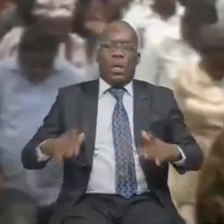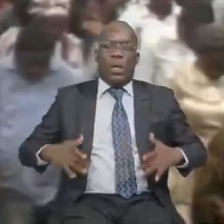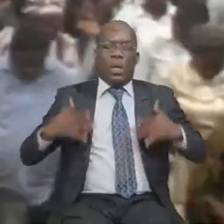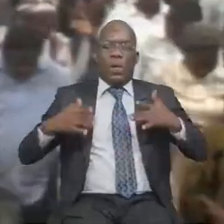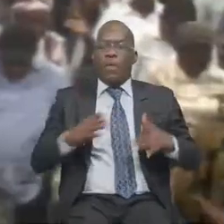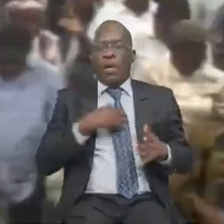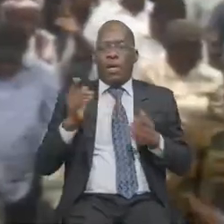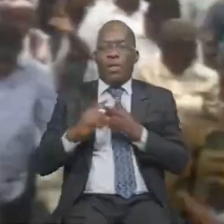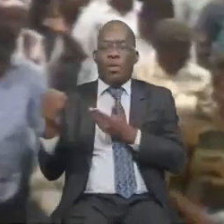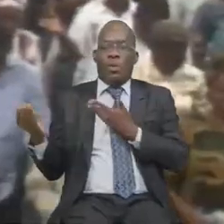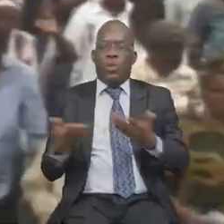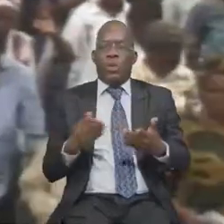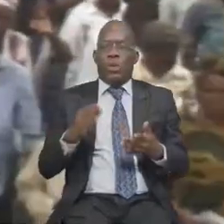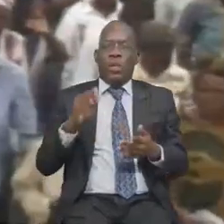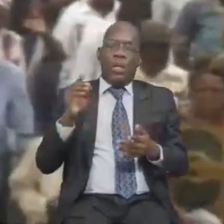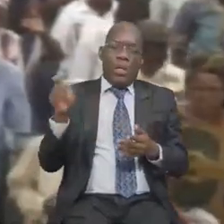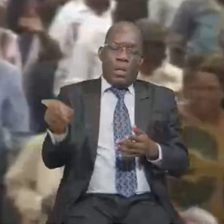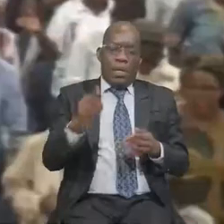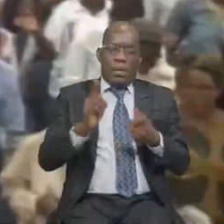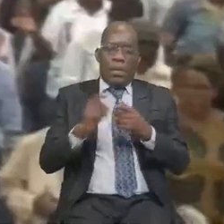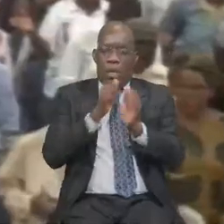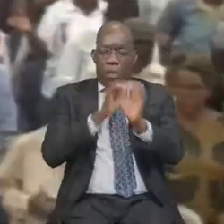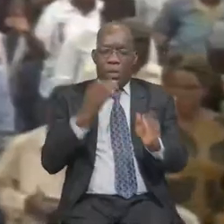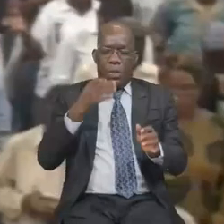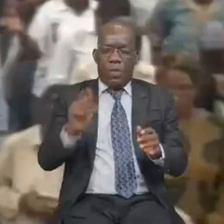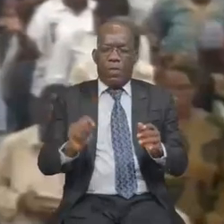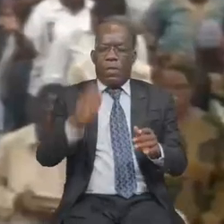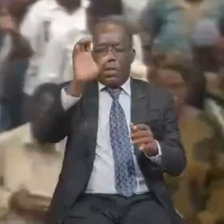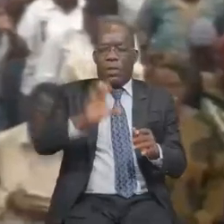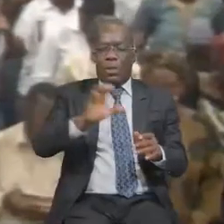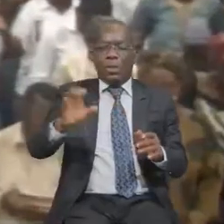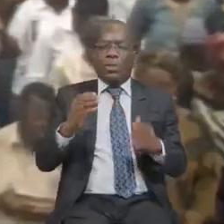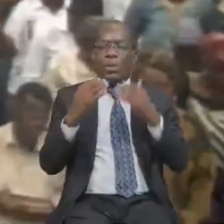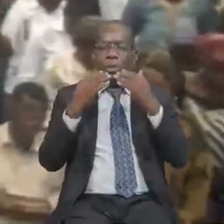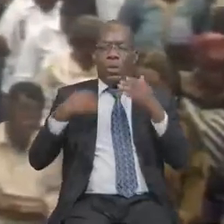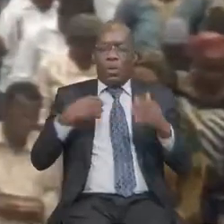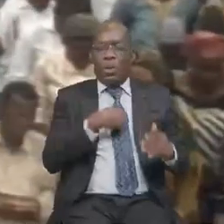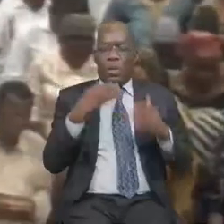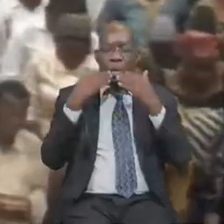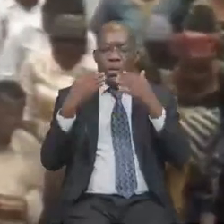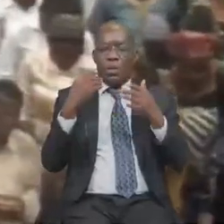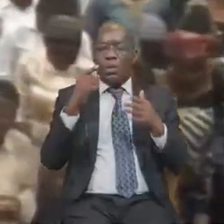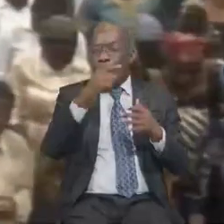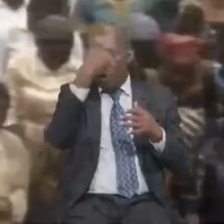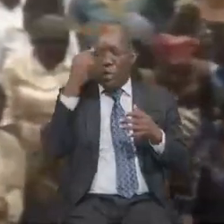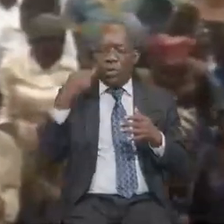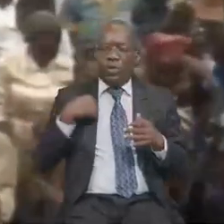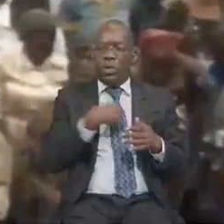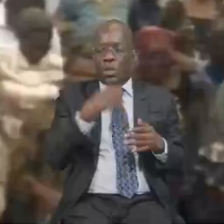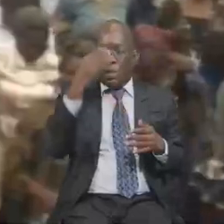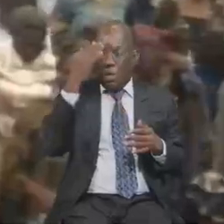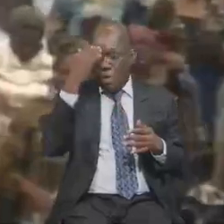les bénédictions de la croix. Nous te remercions pour l'exaucement. Au nom de Jésus, nous